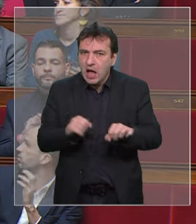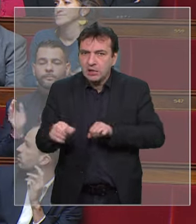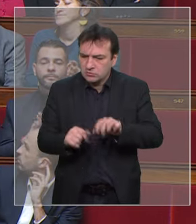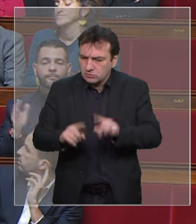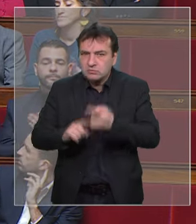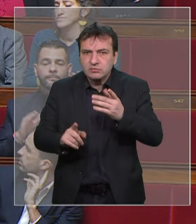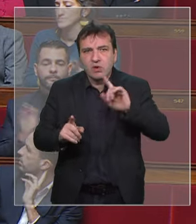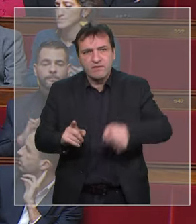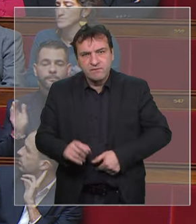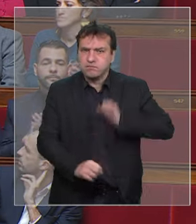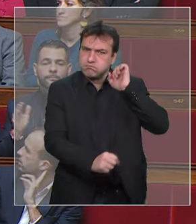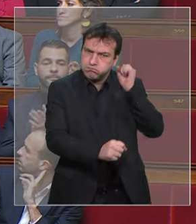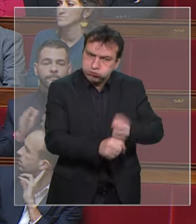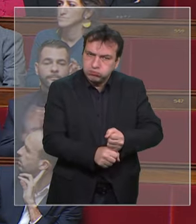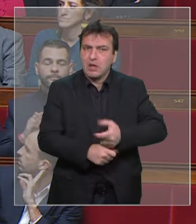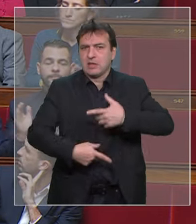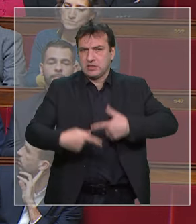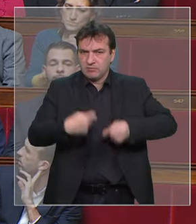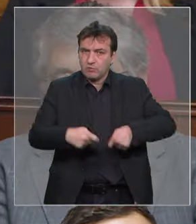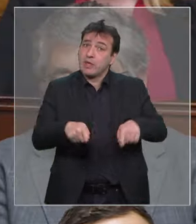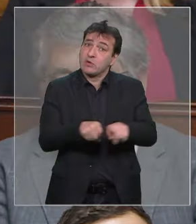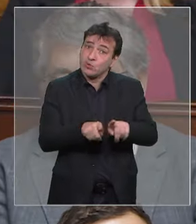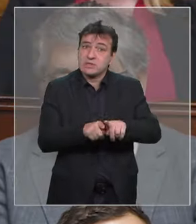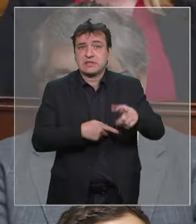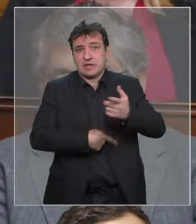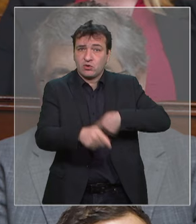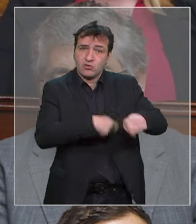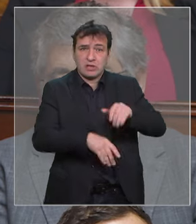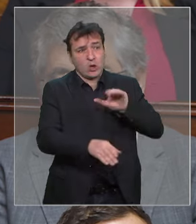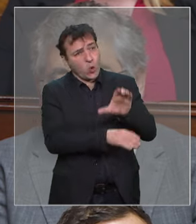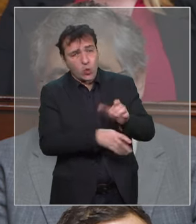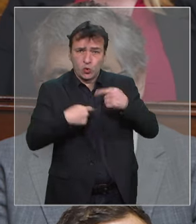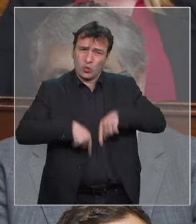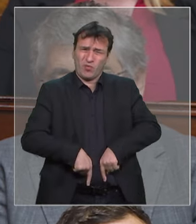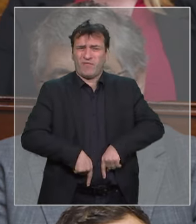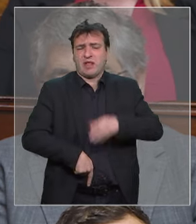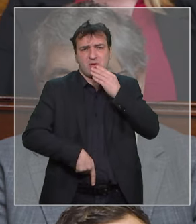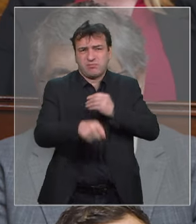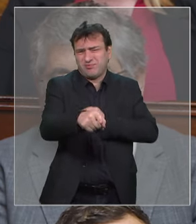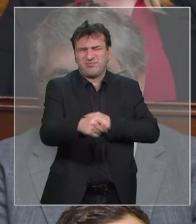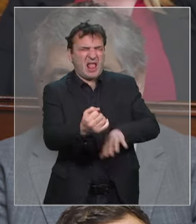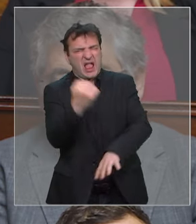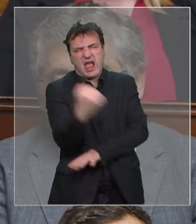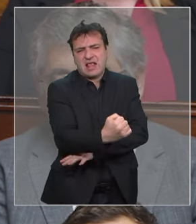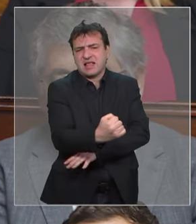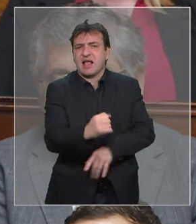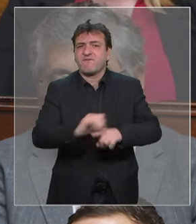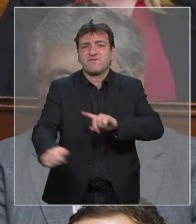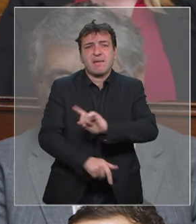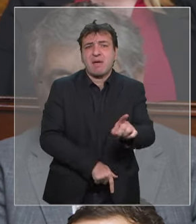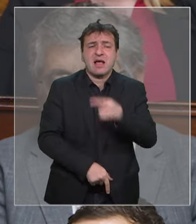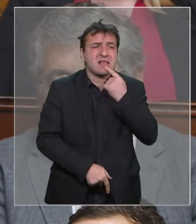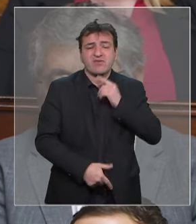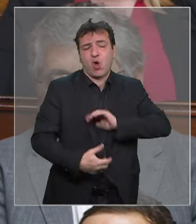sanctions diplomatiques et économiques contre ce gouvernement qui est un gouvernement d'assassins. Ne pas le faire, c'est être